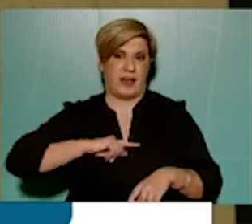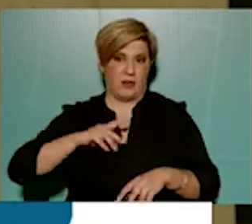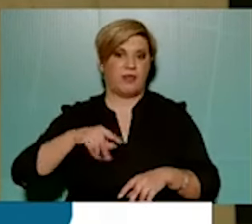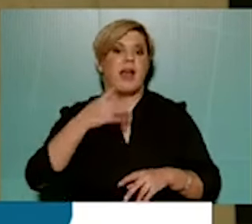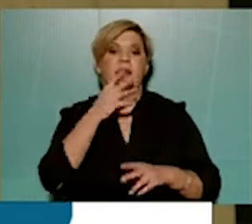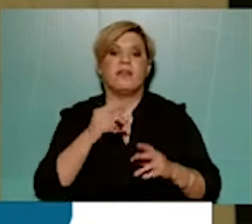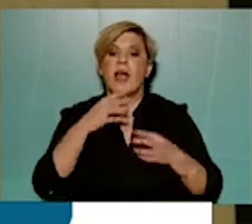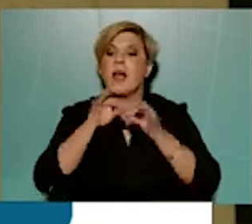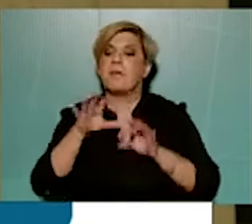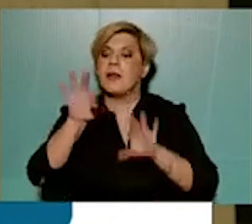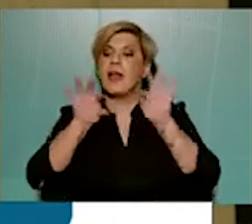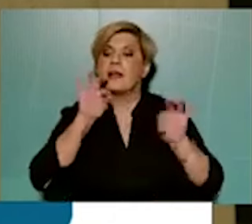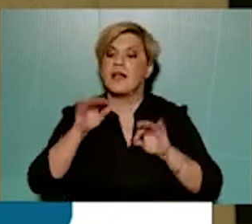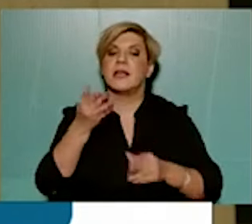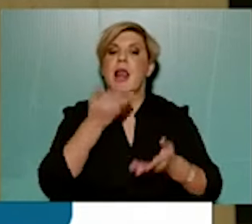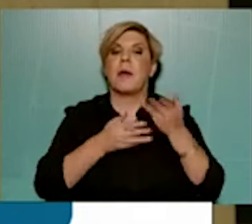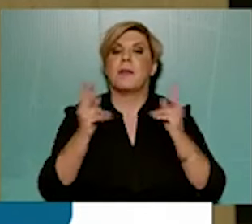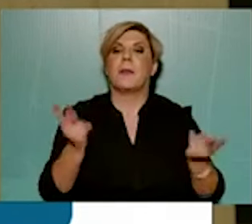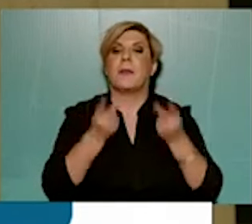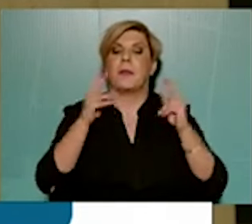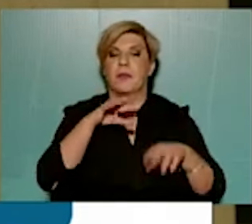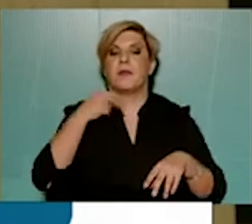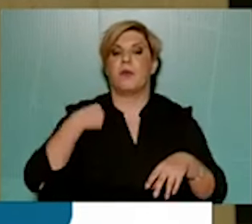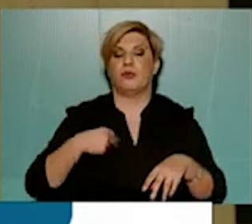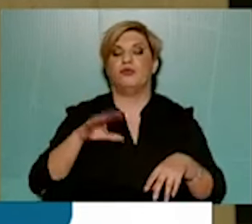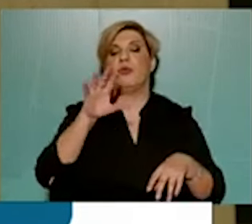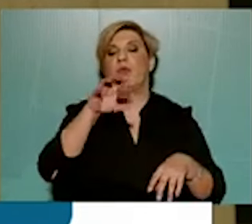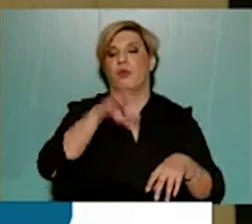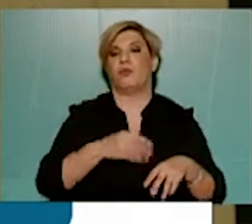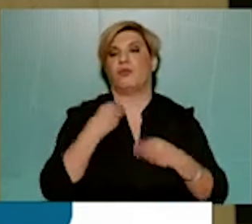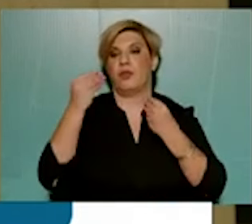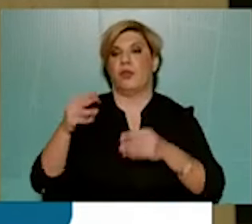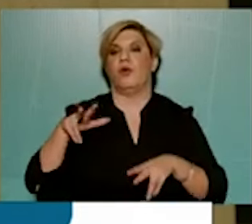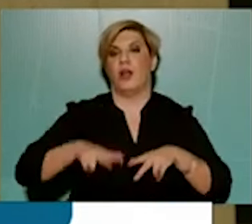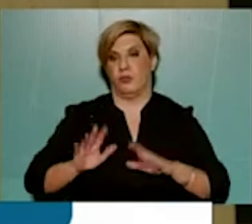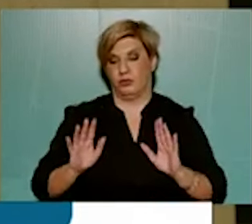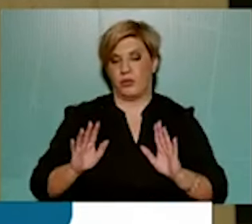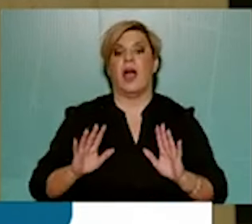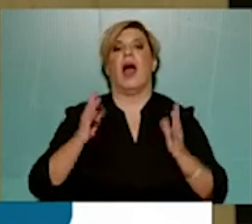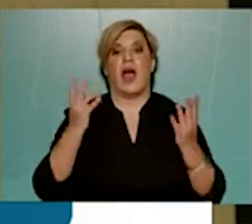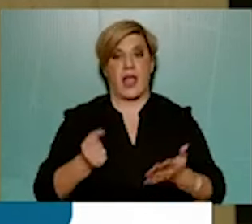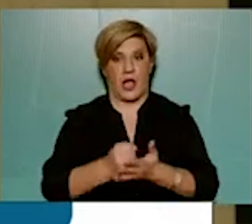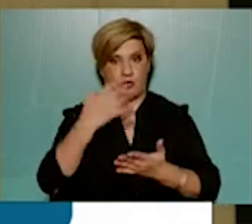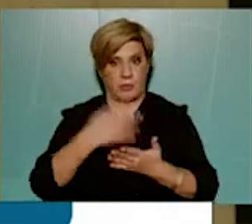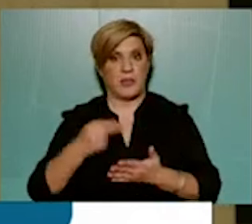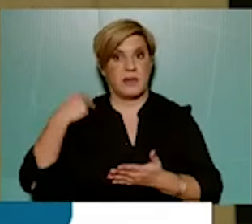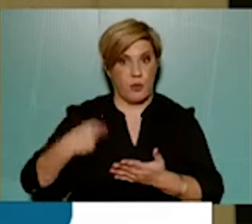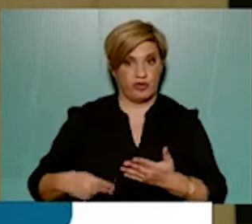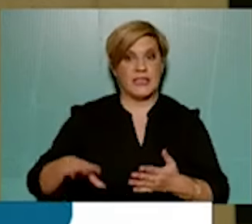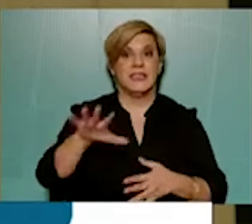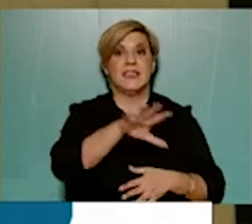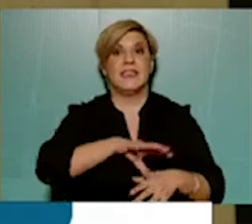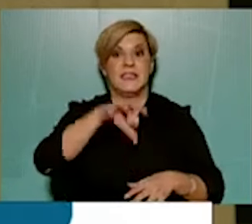κερδοφόρα διέξοδο σε επιλεκτικές αναπλάσεις δημόσιων εκτάσεων φυλέτων που του παραχωρεί το κράτος. Άρα, η αξιοποίηση της δημόσιας